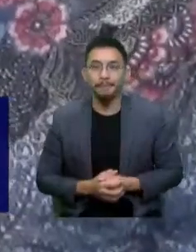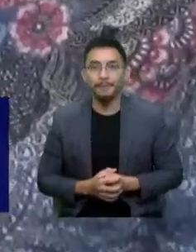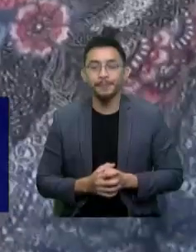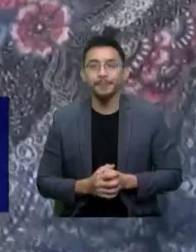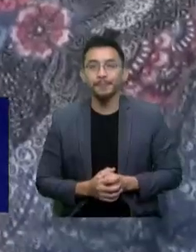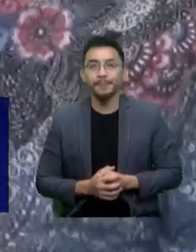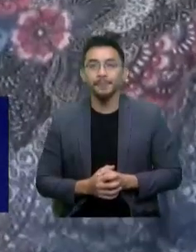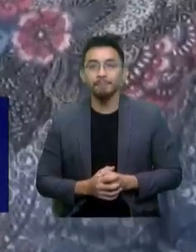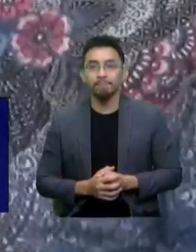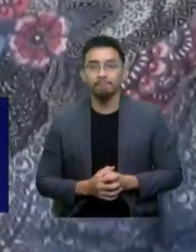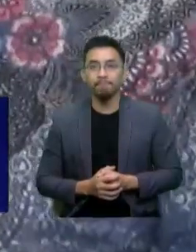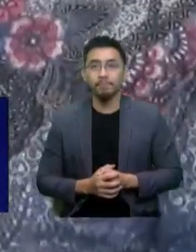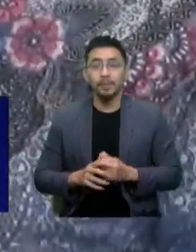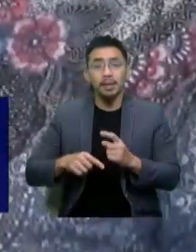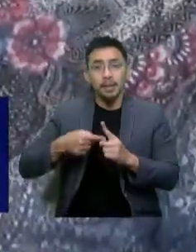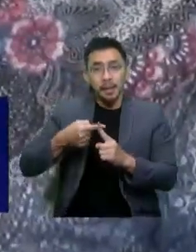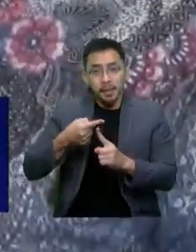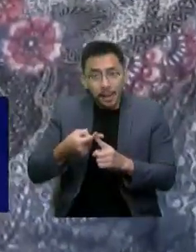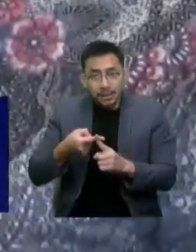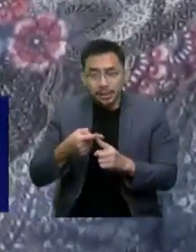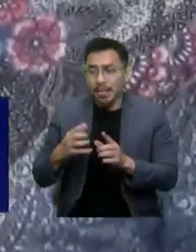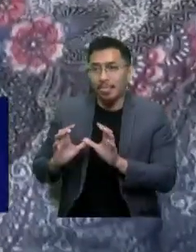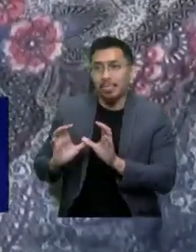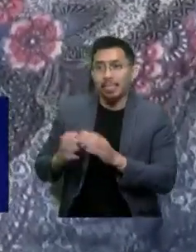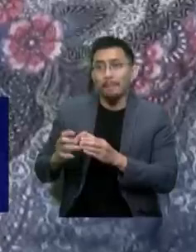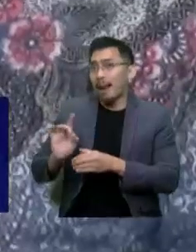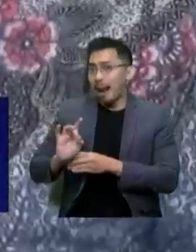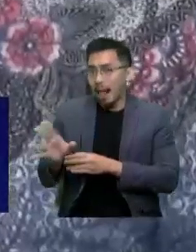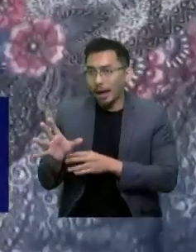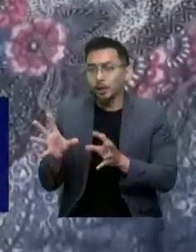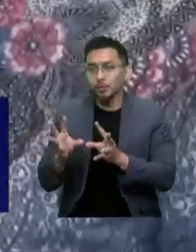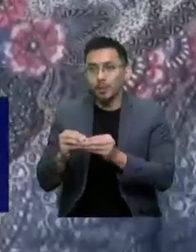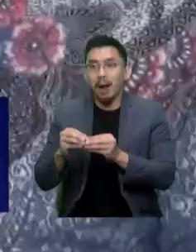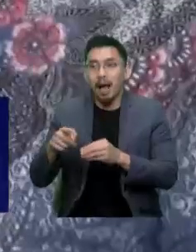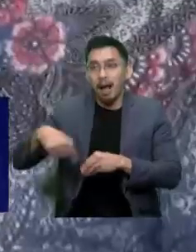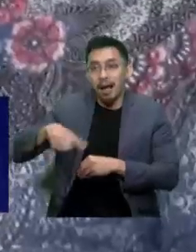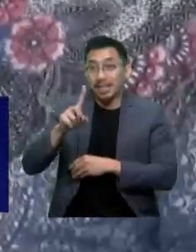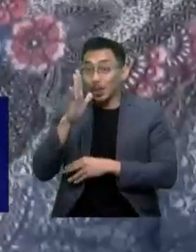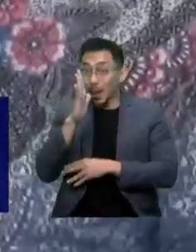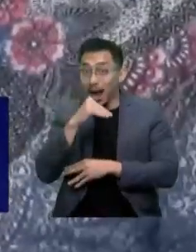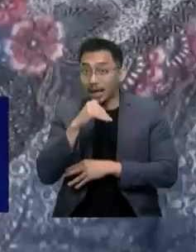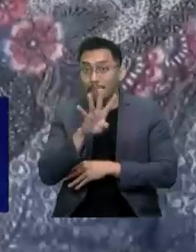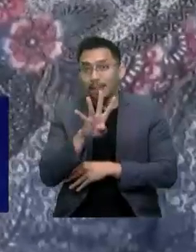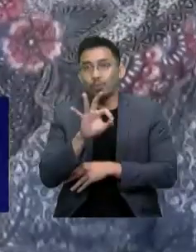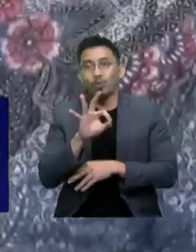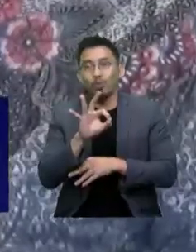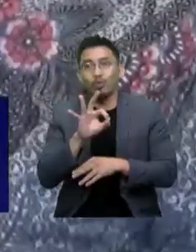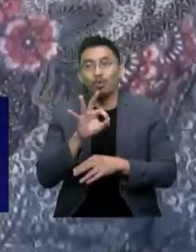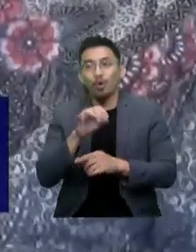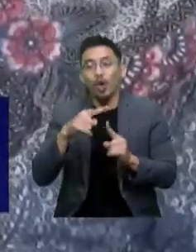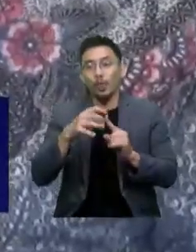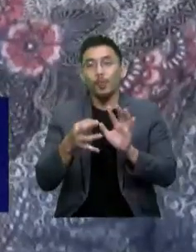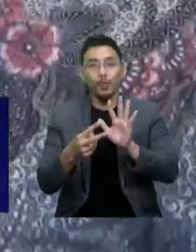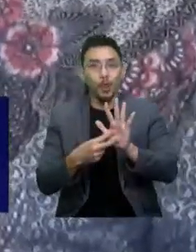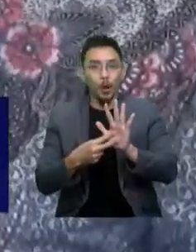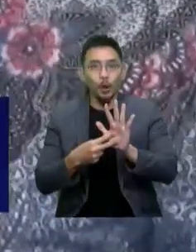dikalikan 4 ton akan ketemu 200 ton per hari ini. Mapping sudah kita laksanakan, paling